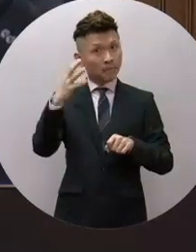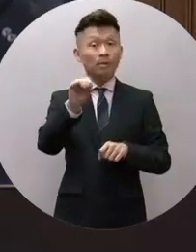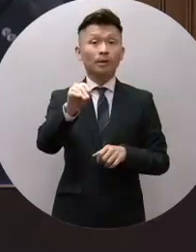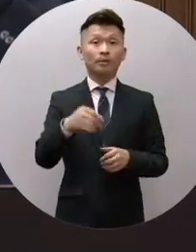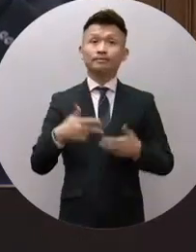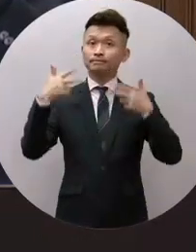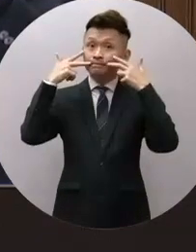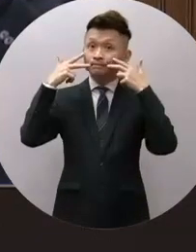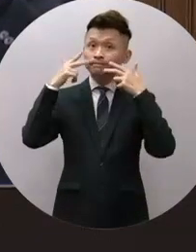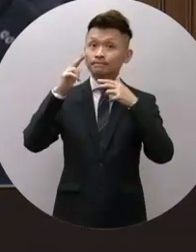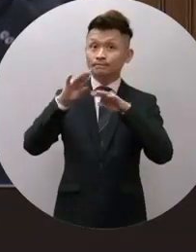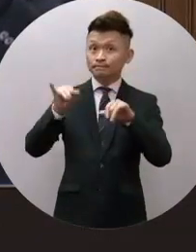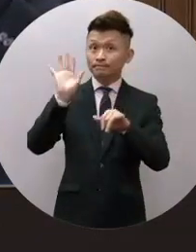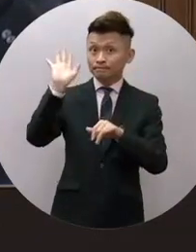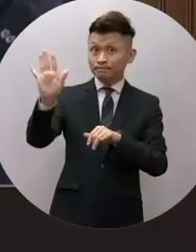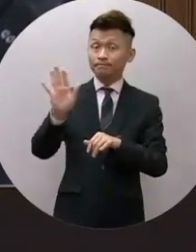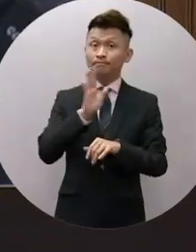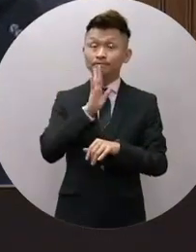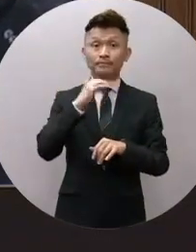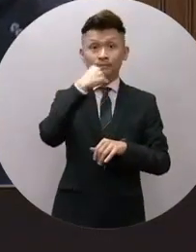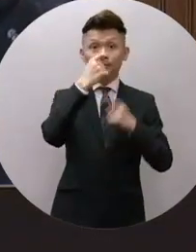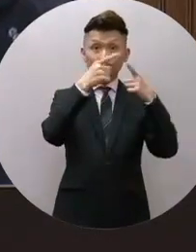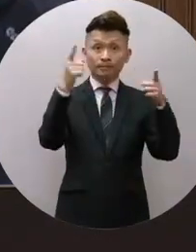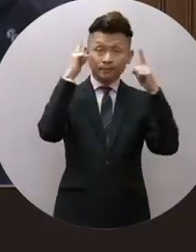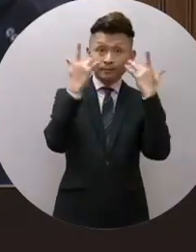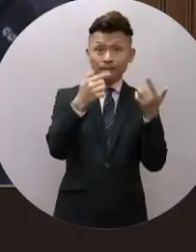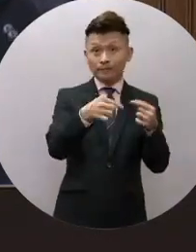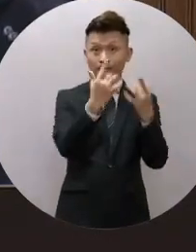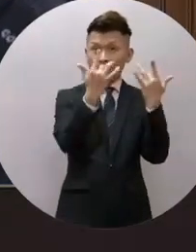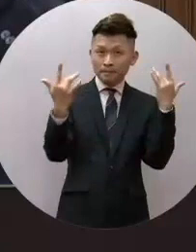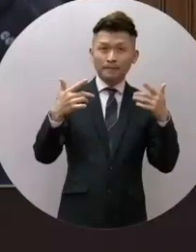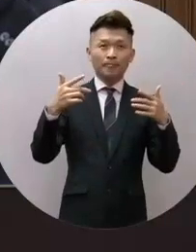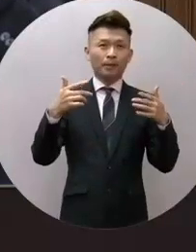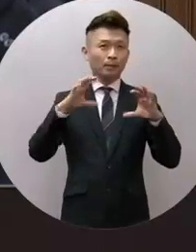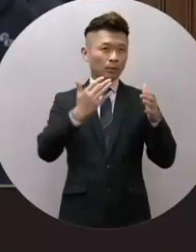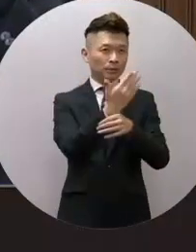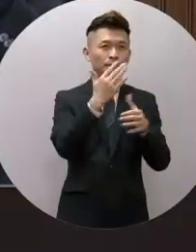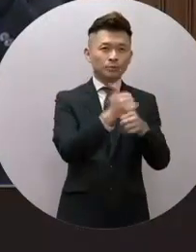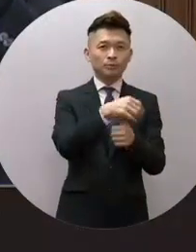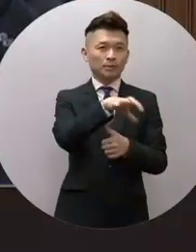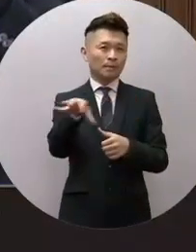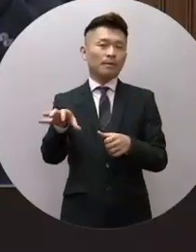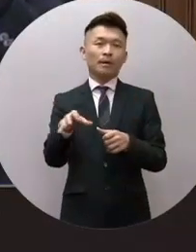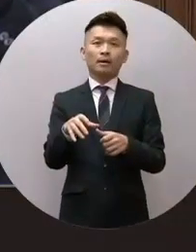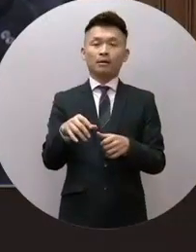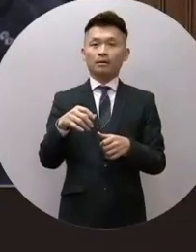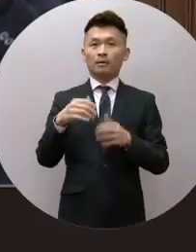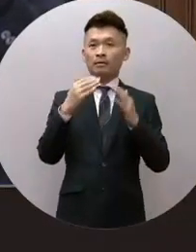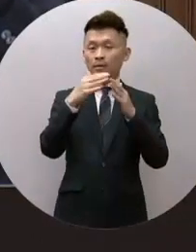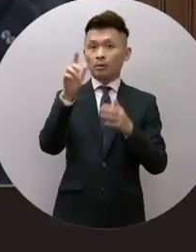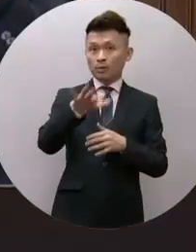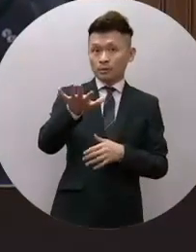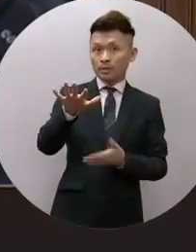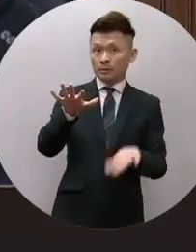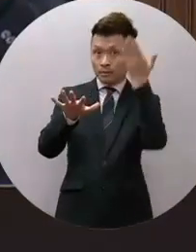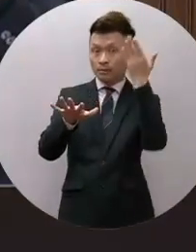说是原民地也好，或者是这个台大实验土地或林务局国产署都好，在南投县我们有5000多户都是跟国